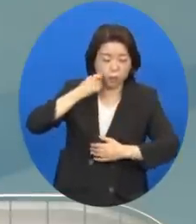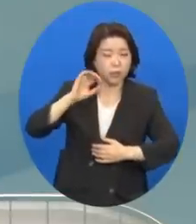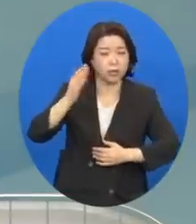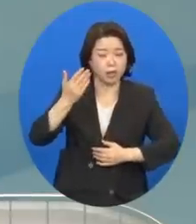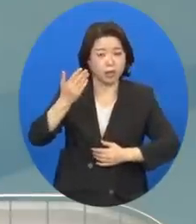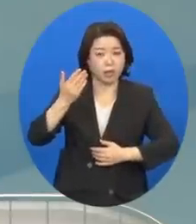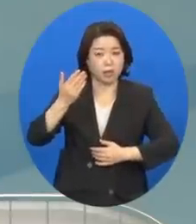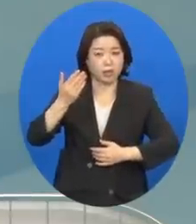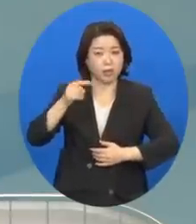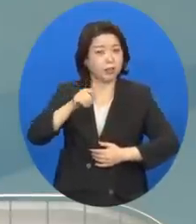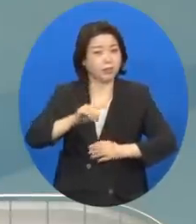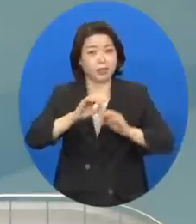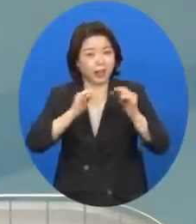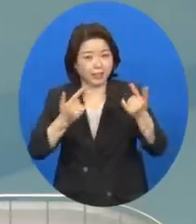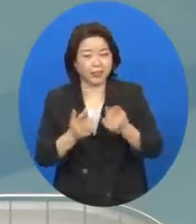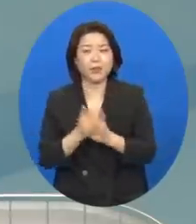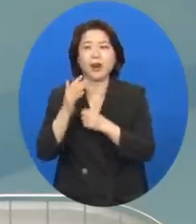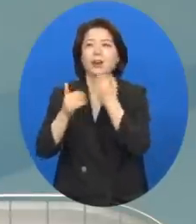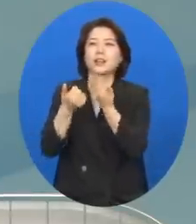하나님이 함께 계셨다고.